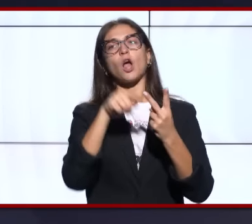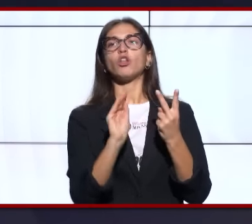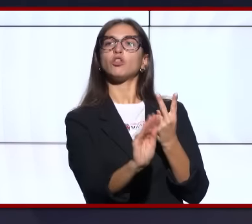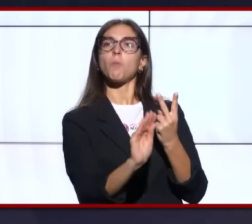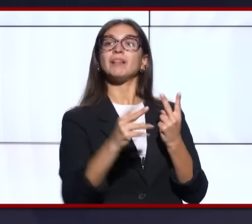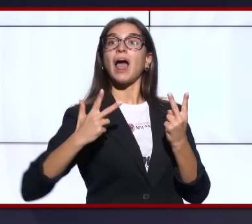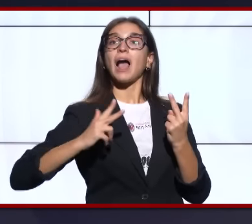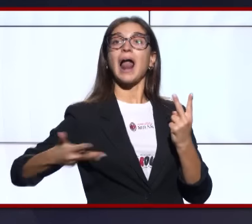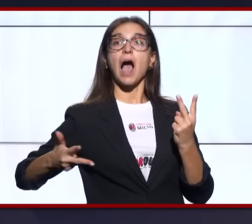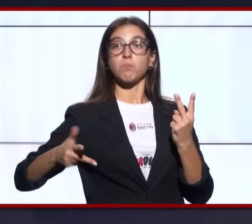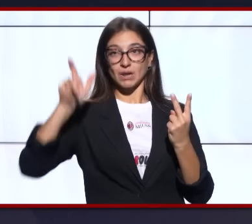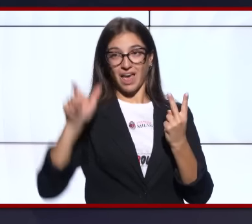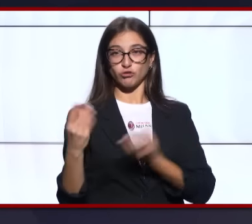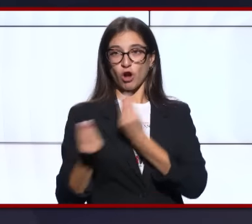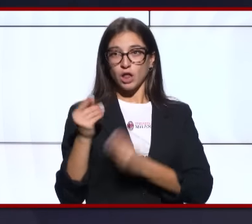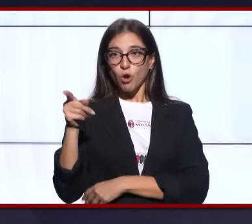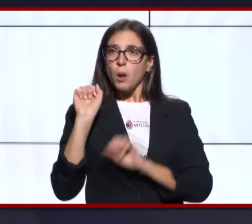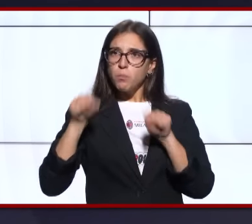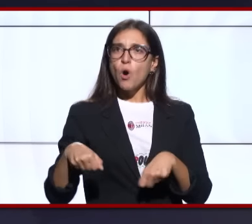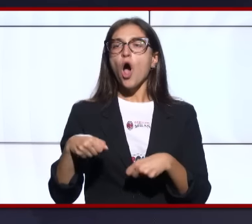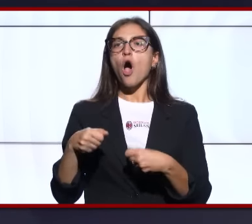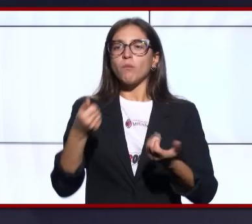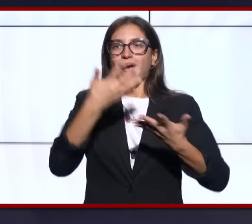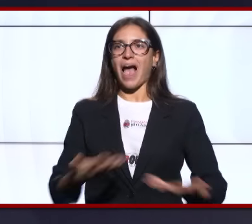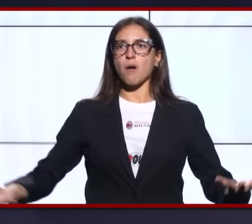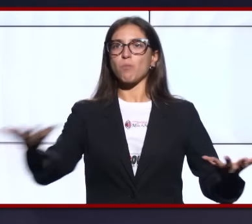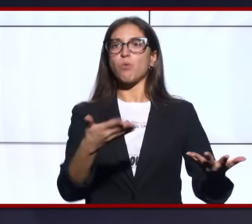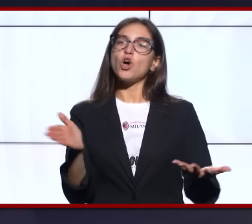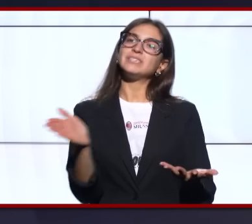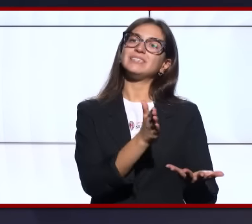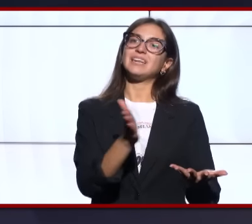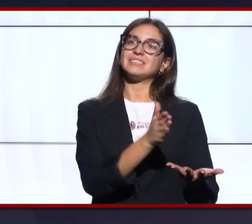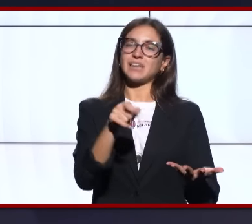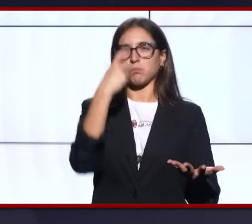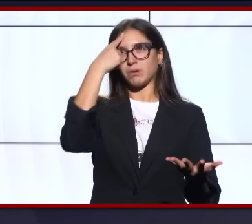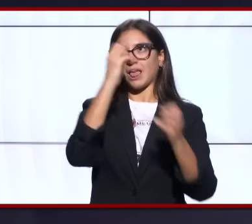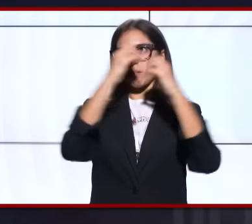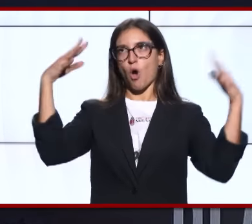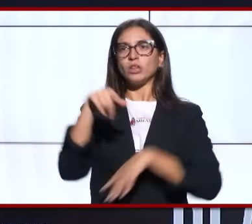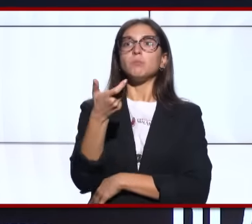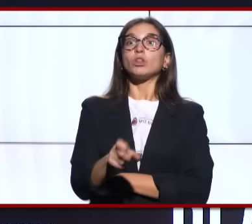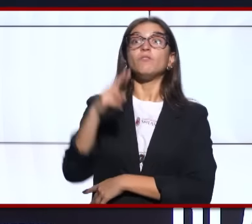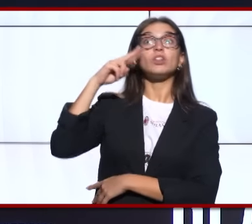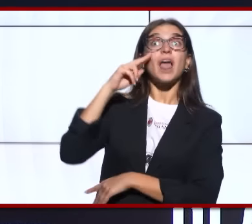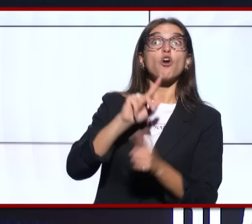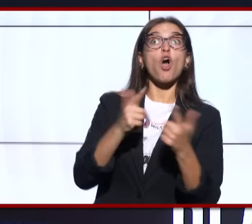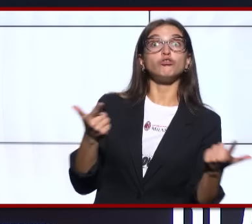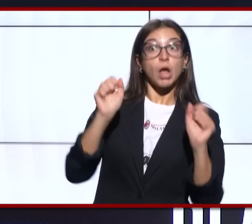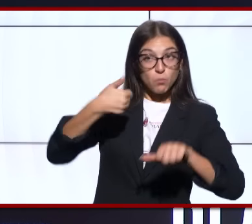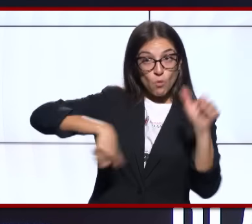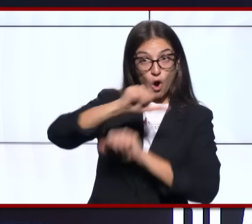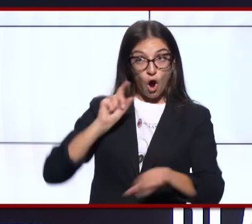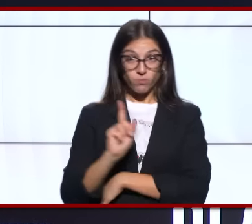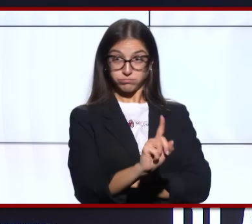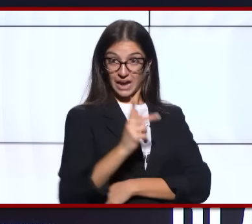utilizzato a sinistra È un'ipotesi ovviamente di di campo visto che non c'è Teo Hernandez sì